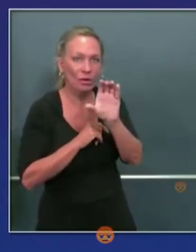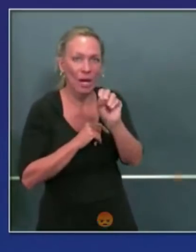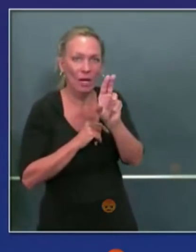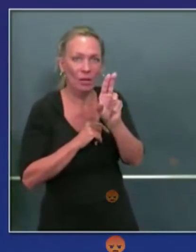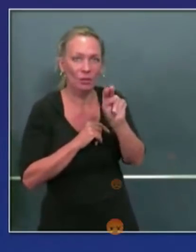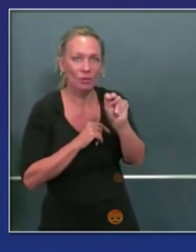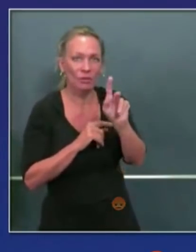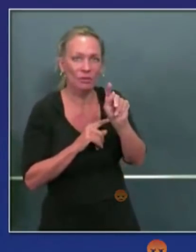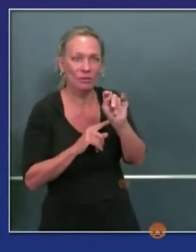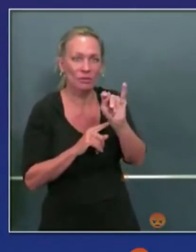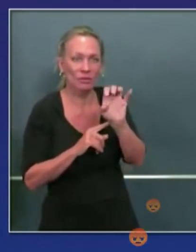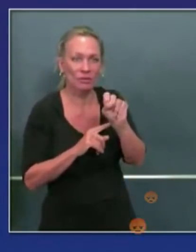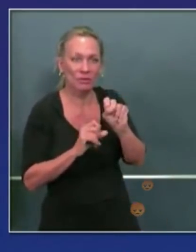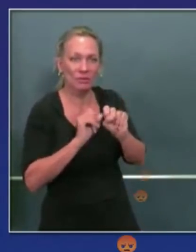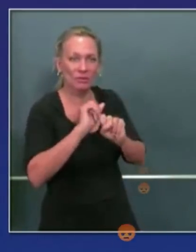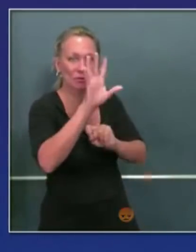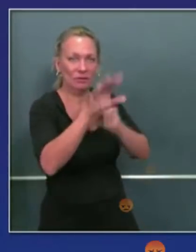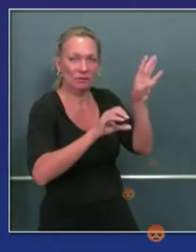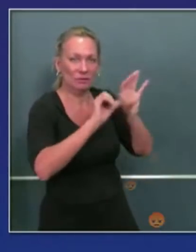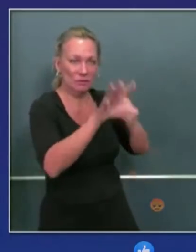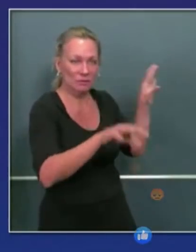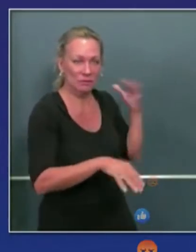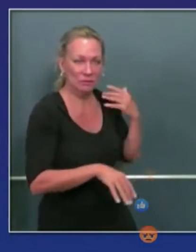governor. Thank you. cách ly tại gia.